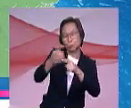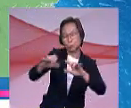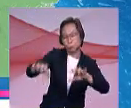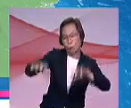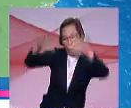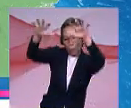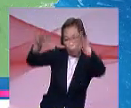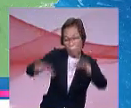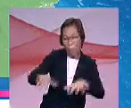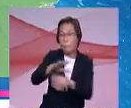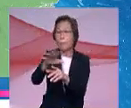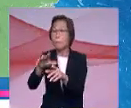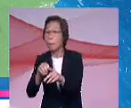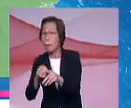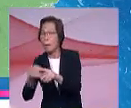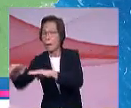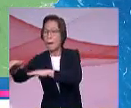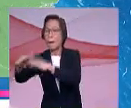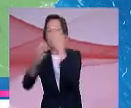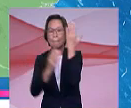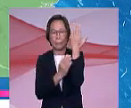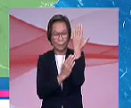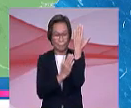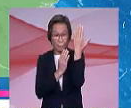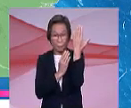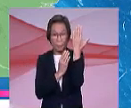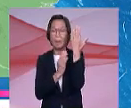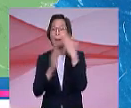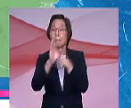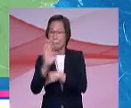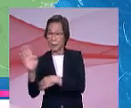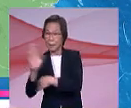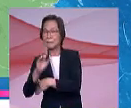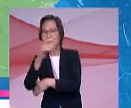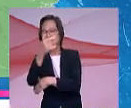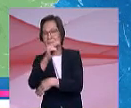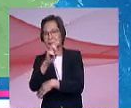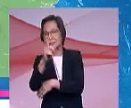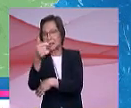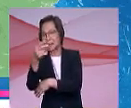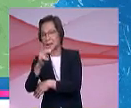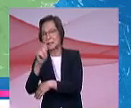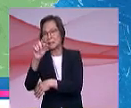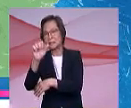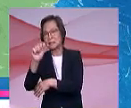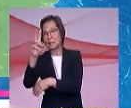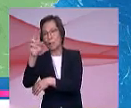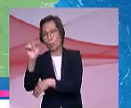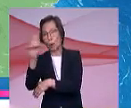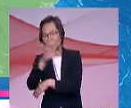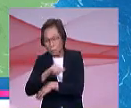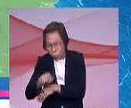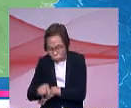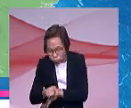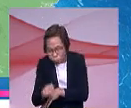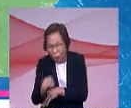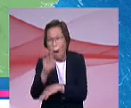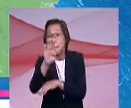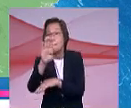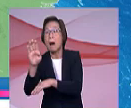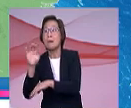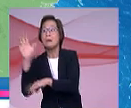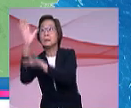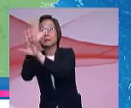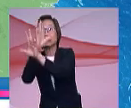tempat melibatkan bahagian pantai barat, Sandakan dan Tawau serta di bahagian pedalaman dan juga barat Sarawak